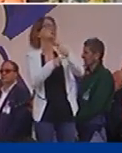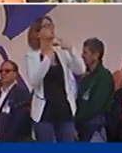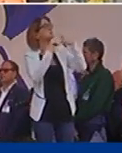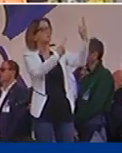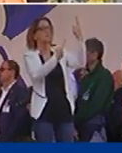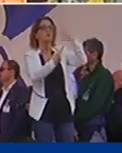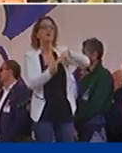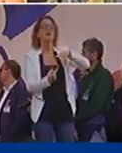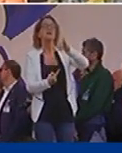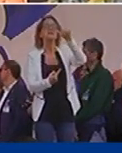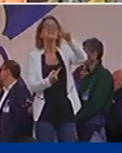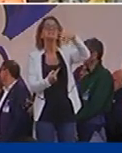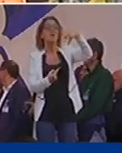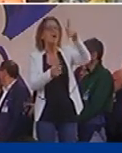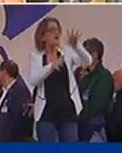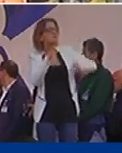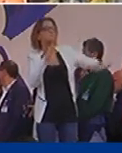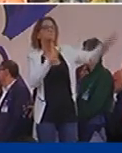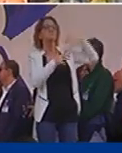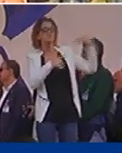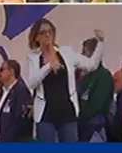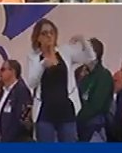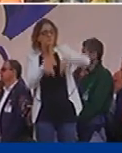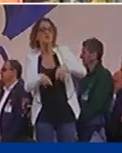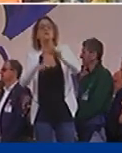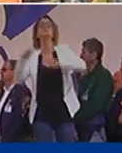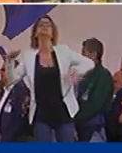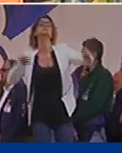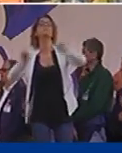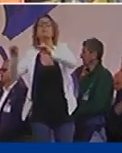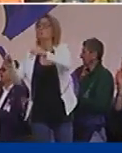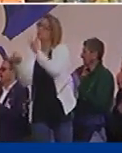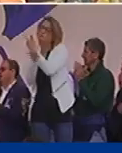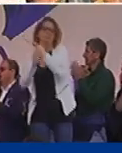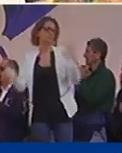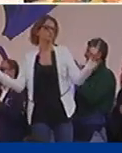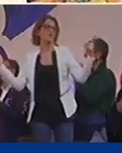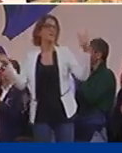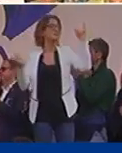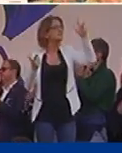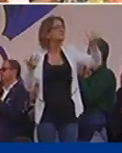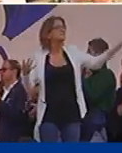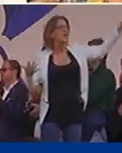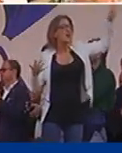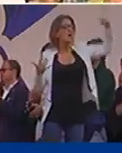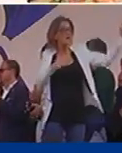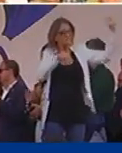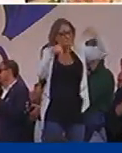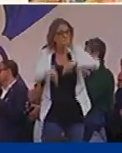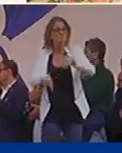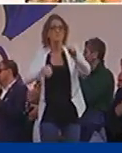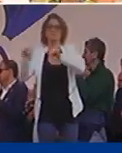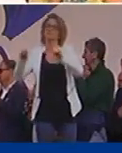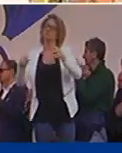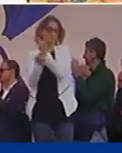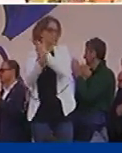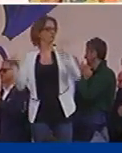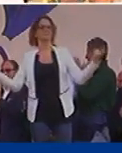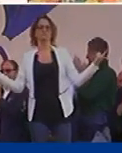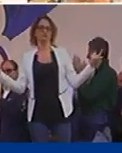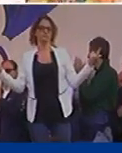che per l'Islam da noi non c'è spazio. Che per l'Islam da noi non c'è